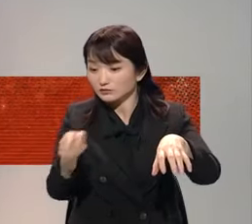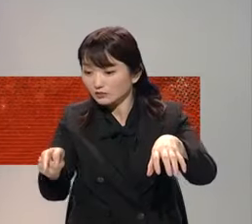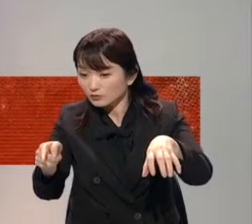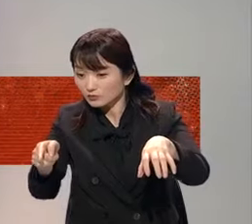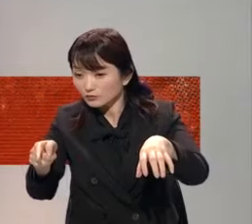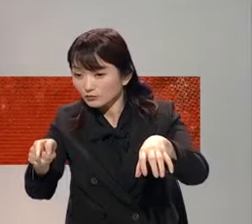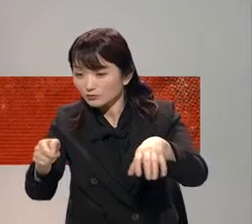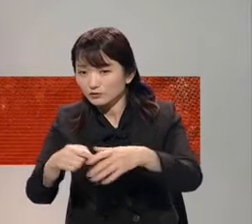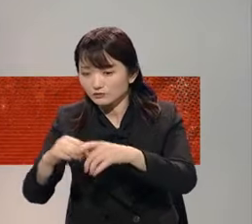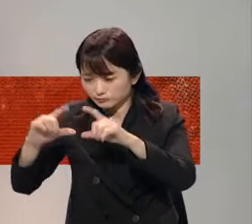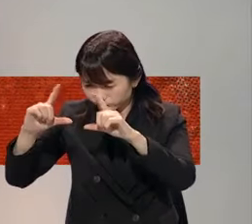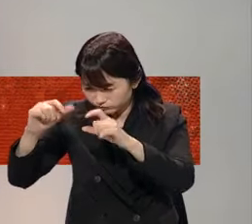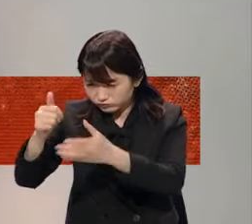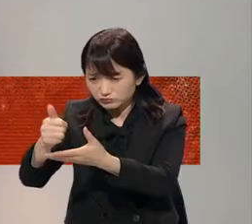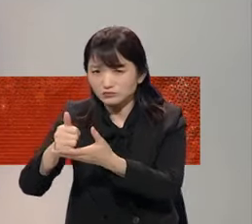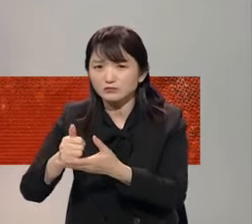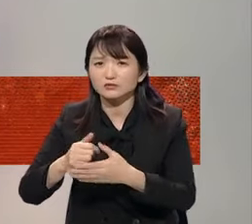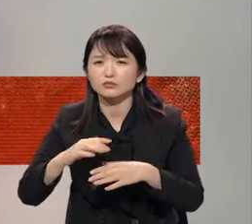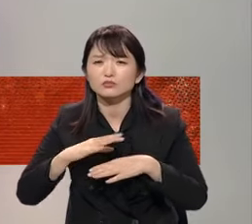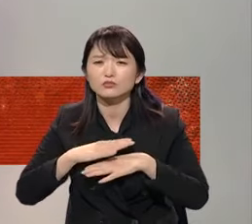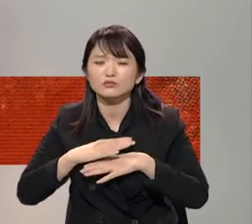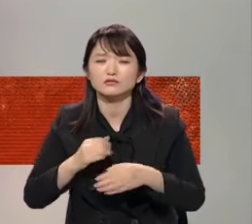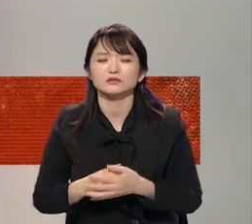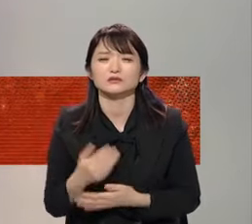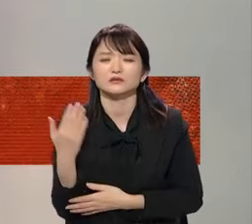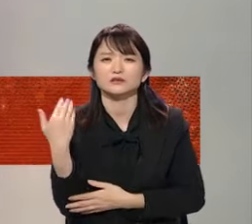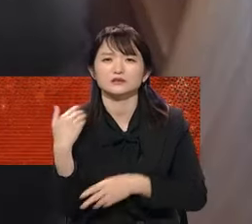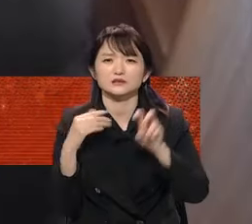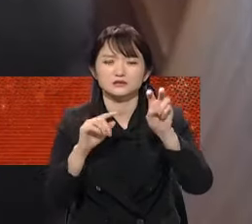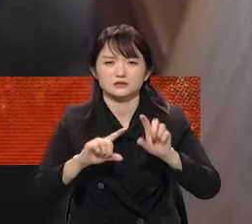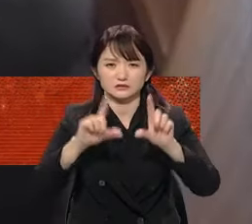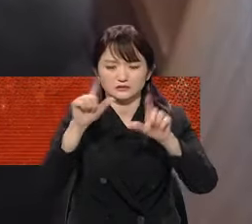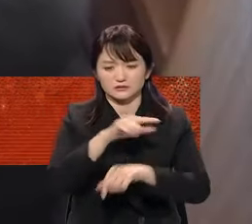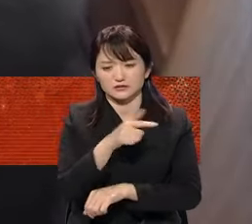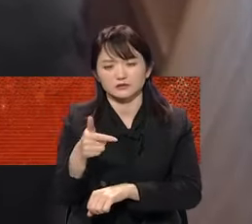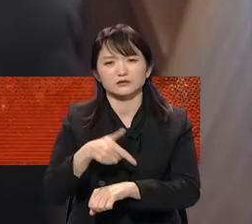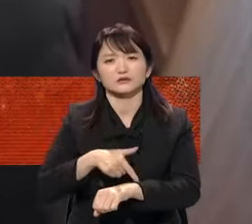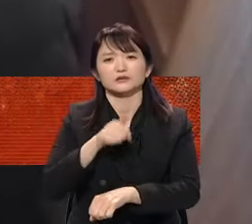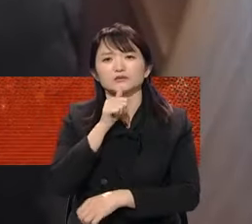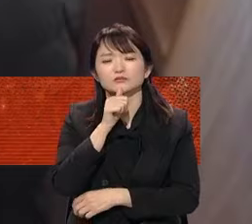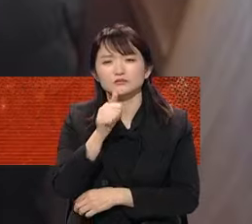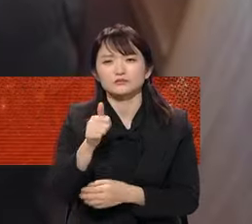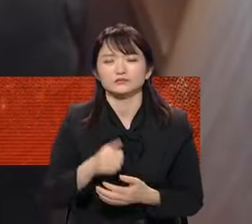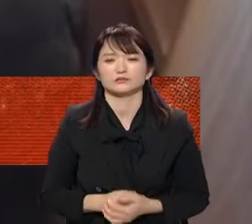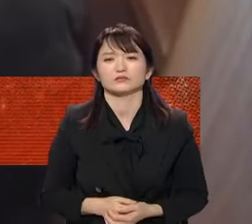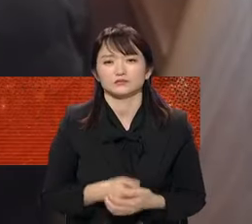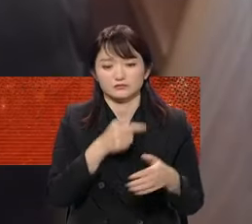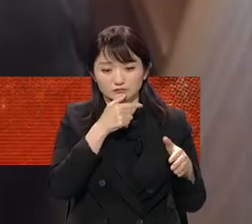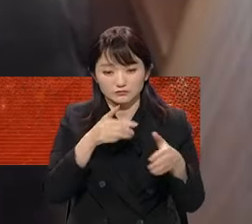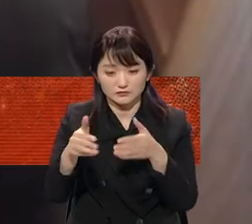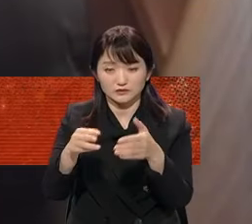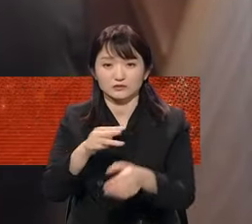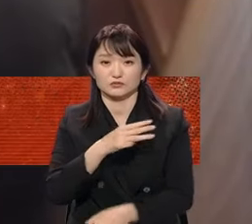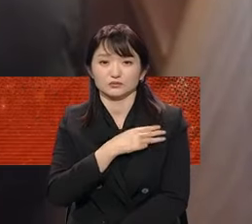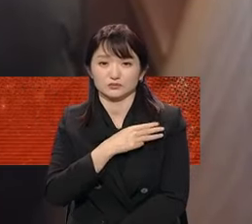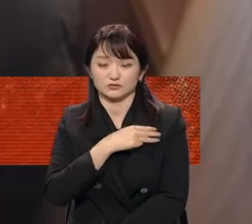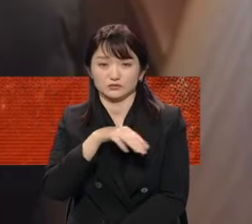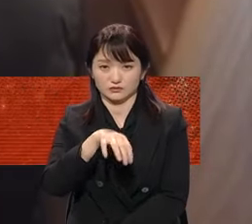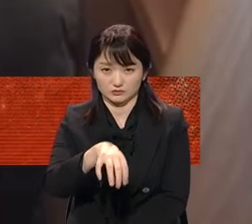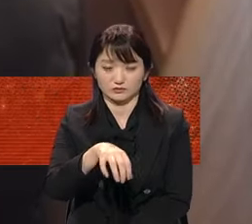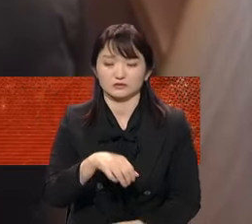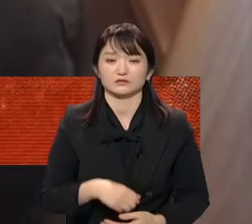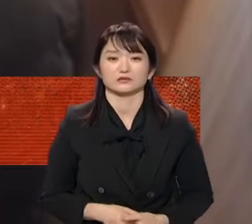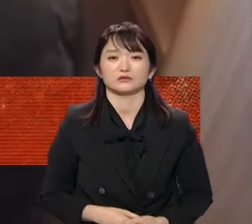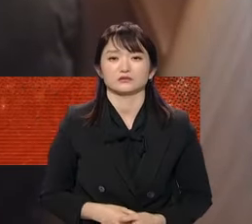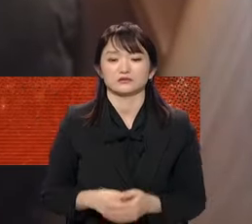얼마나 무서웠겠습니까? 네, 저게 지난 20일 저녁 8시 50분쯤 경기 부천의 한 무인사진관인데요. 남성 4명이